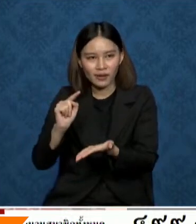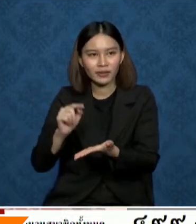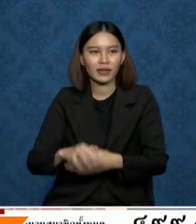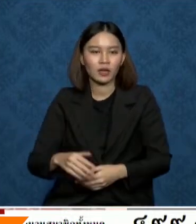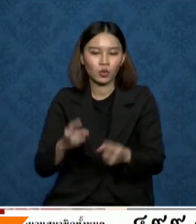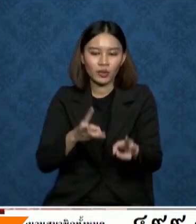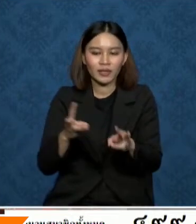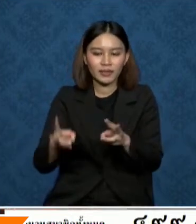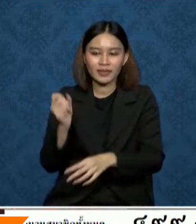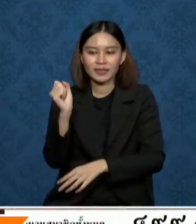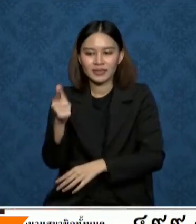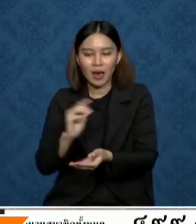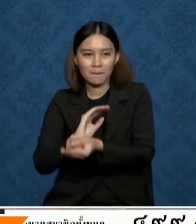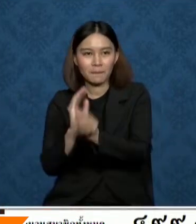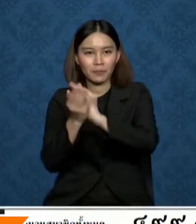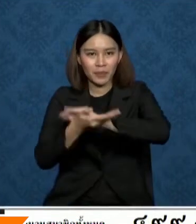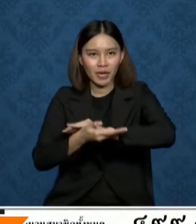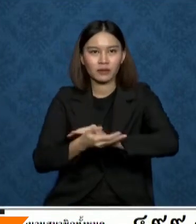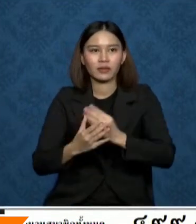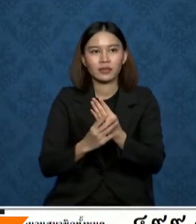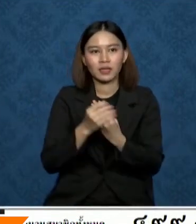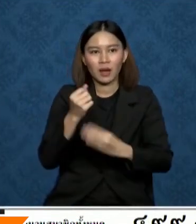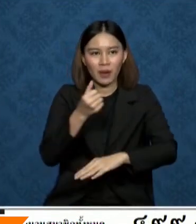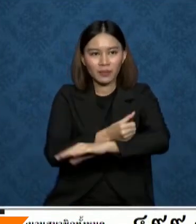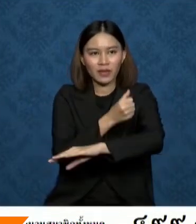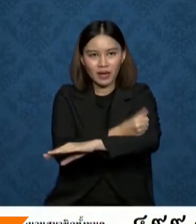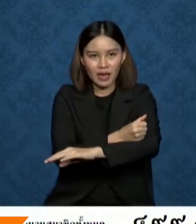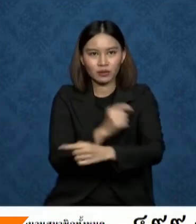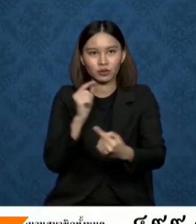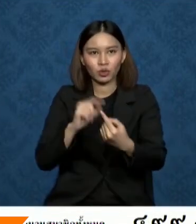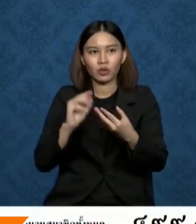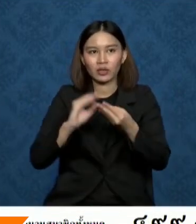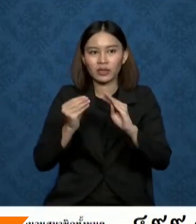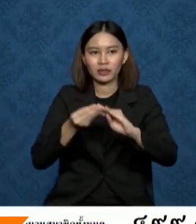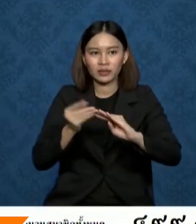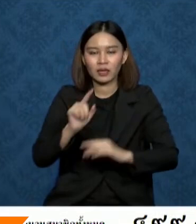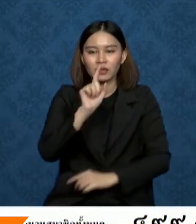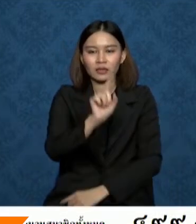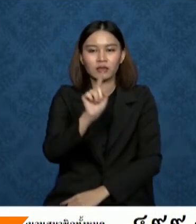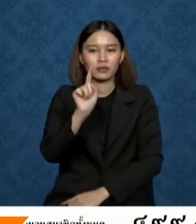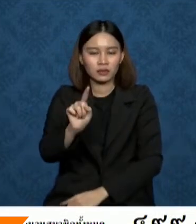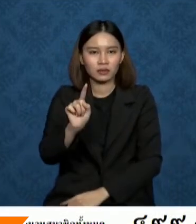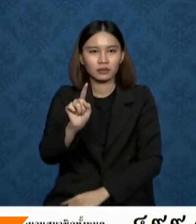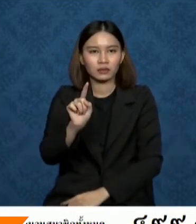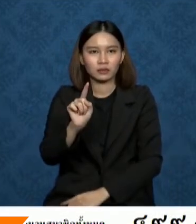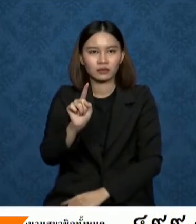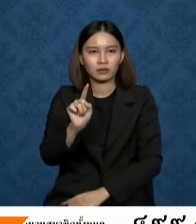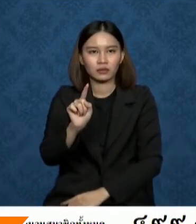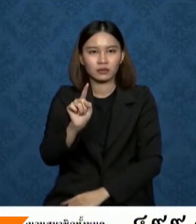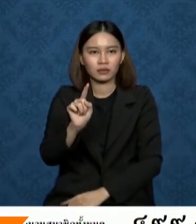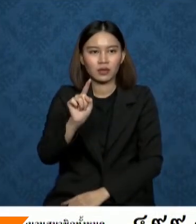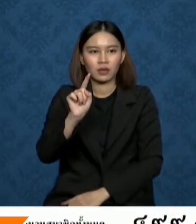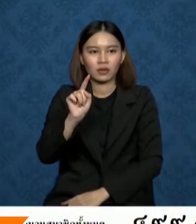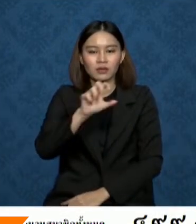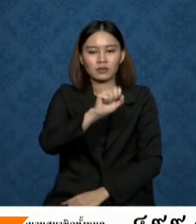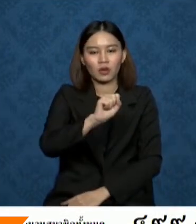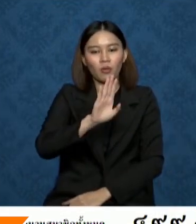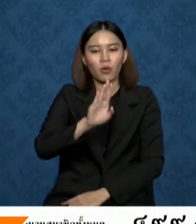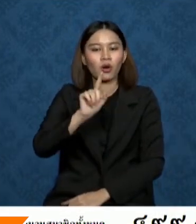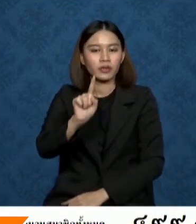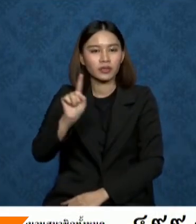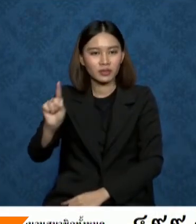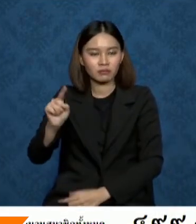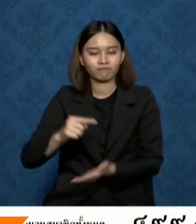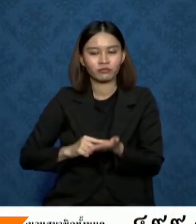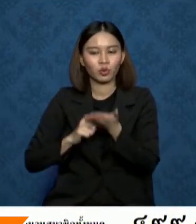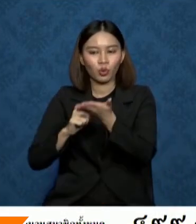าบการจ้างสาภาพแงงานอุตสากรมสิ่ทอเลขทะเบีนเลขที่ 1.1 สอบอร์1 นะครั